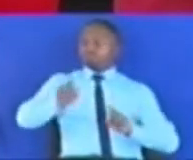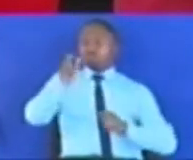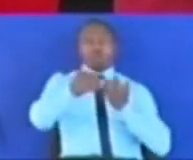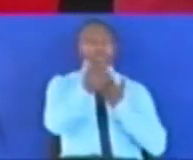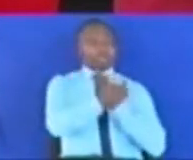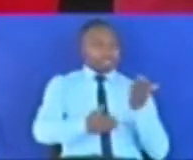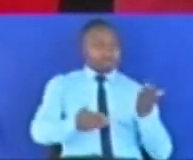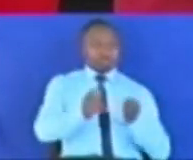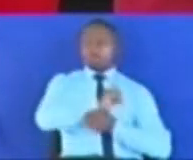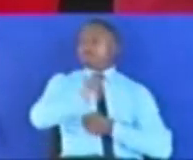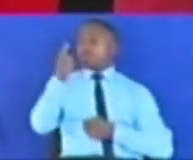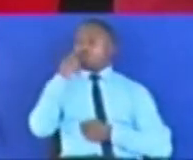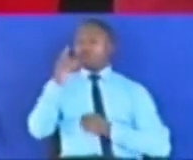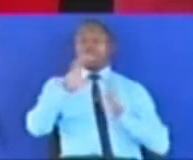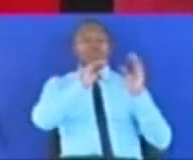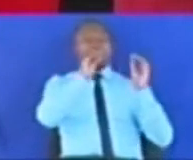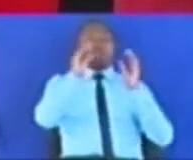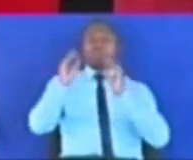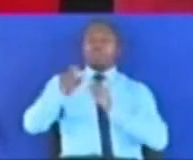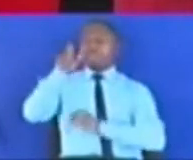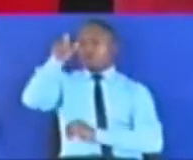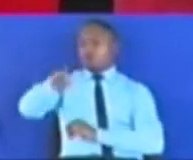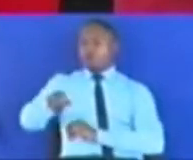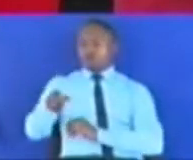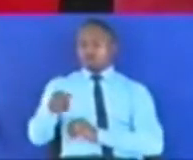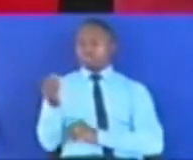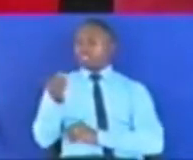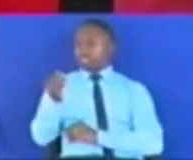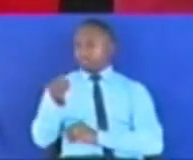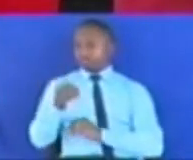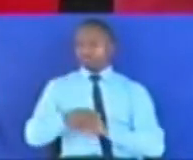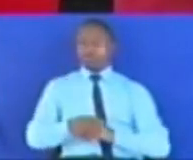wananchi bila kujali maneno ya upotoshaji wachache.